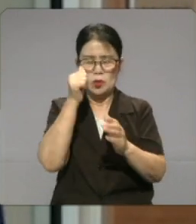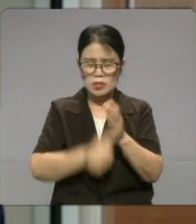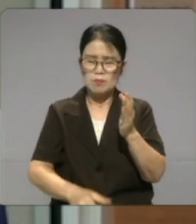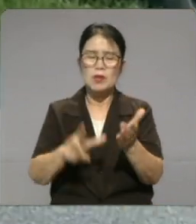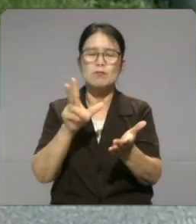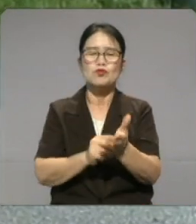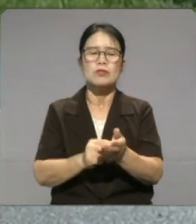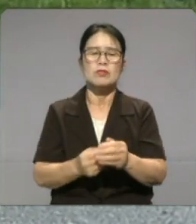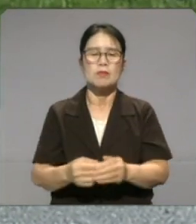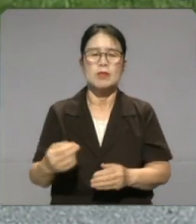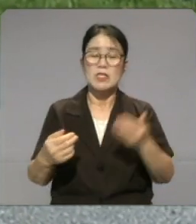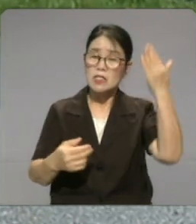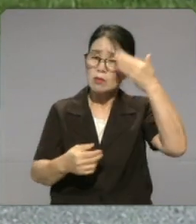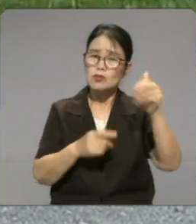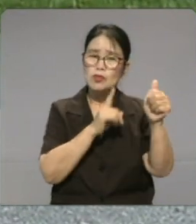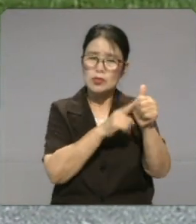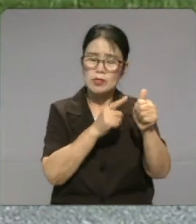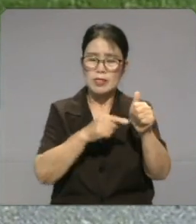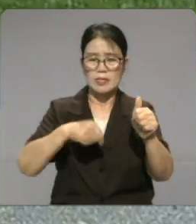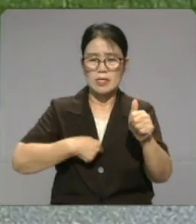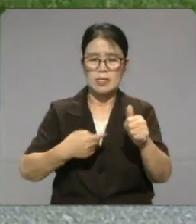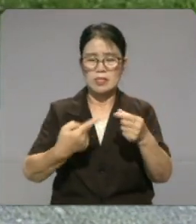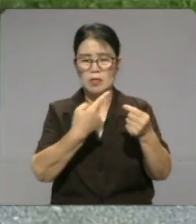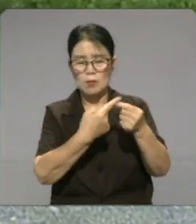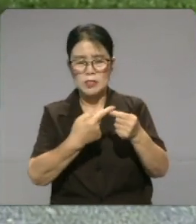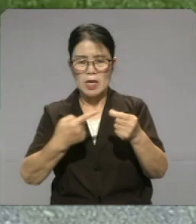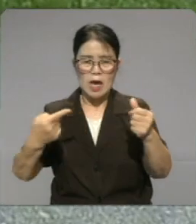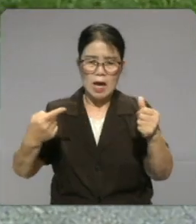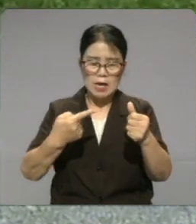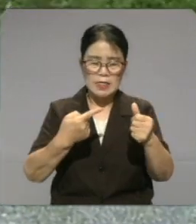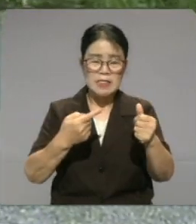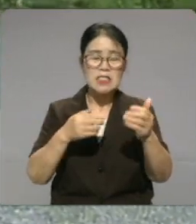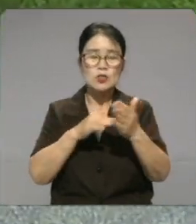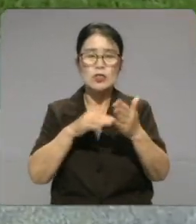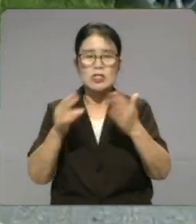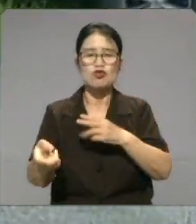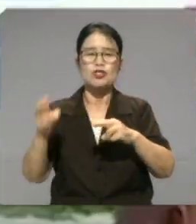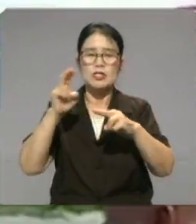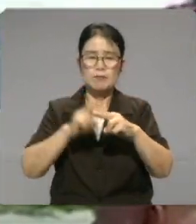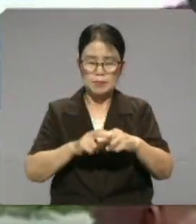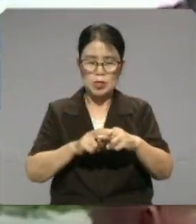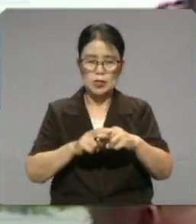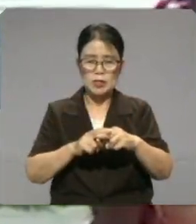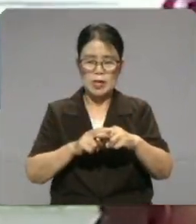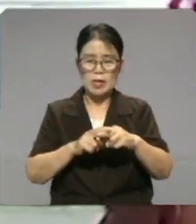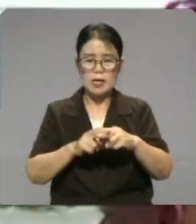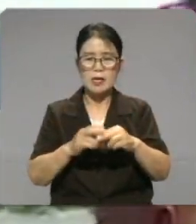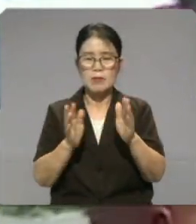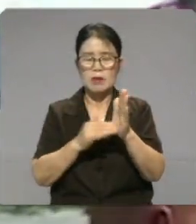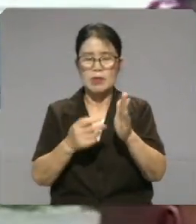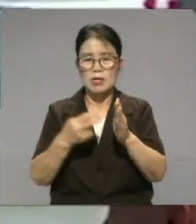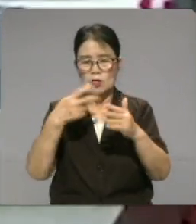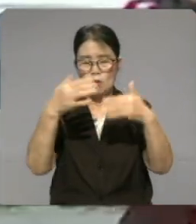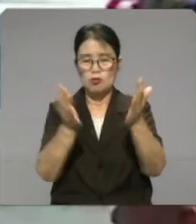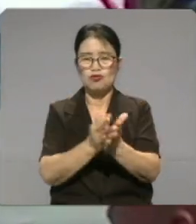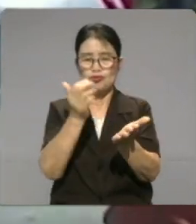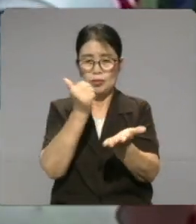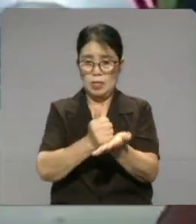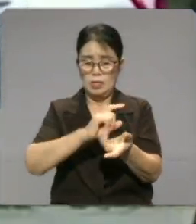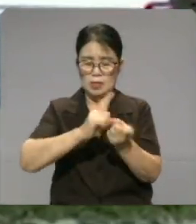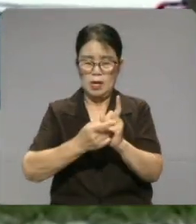가운데 트럼프 전 대통령은 자신의 첫 번째 암살 시도 이후 임명된 로널드 로 비밀 경호국장 대행과